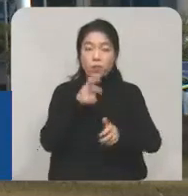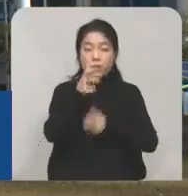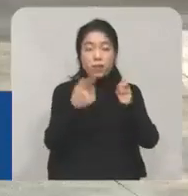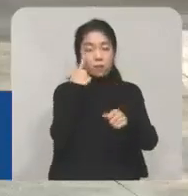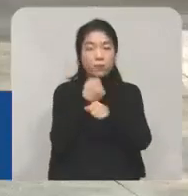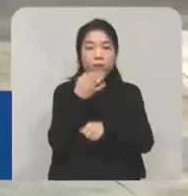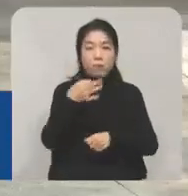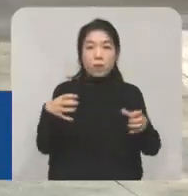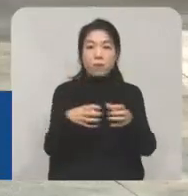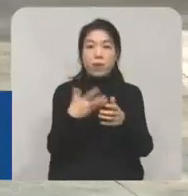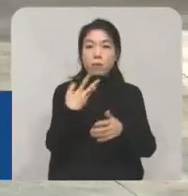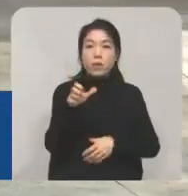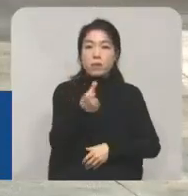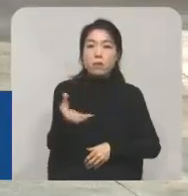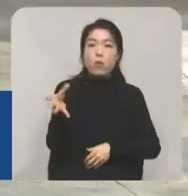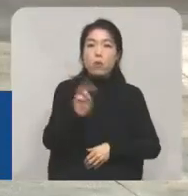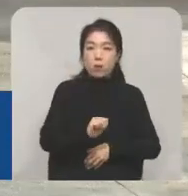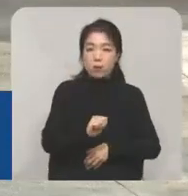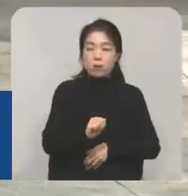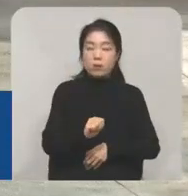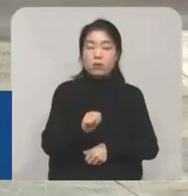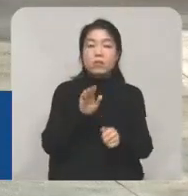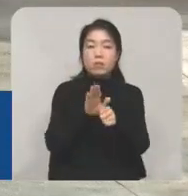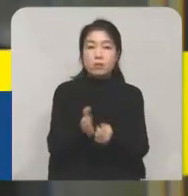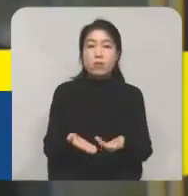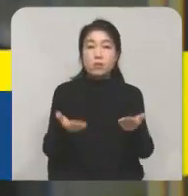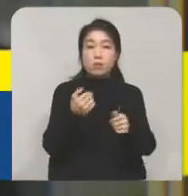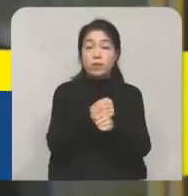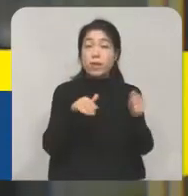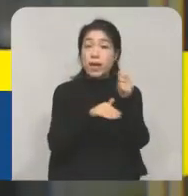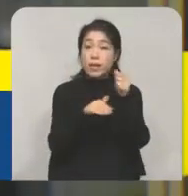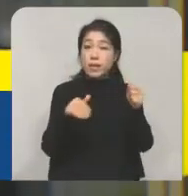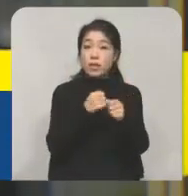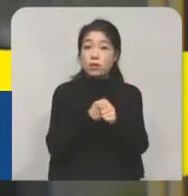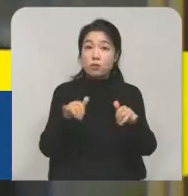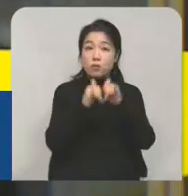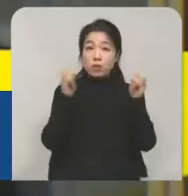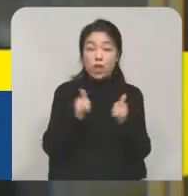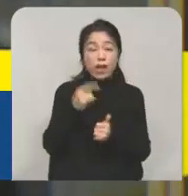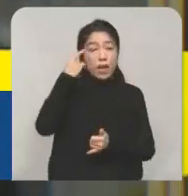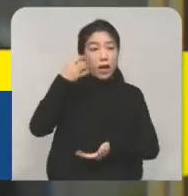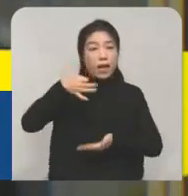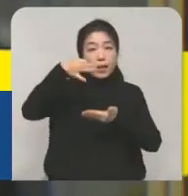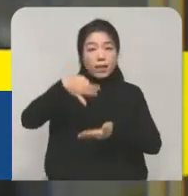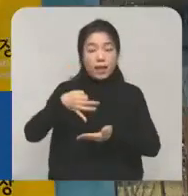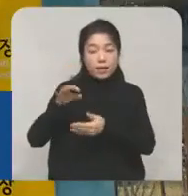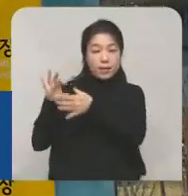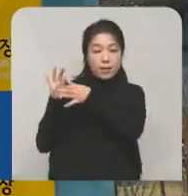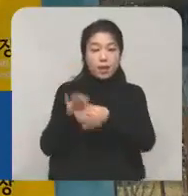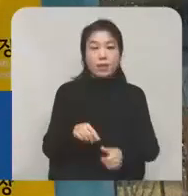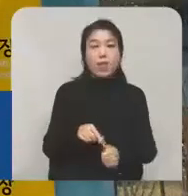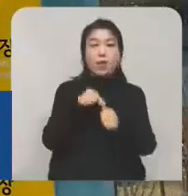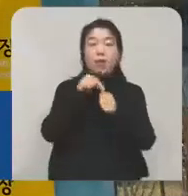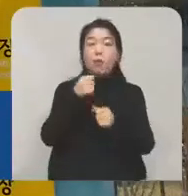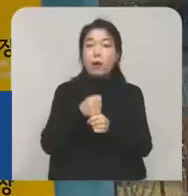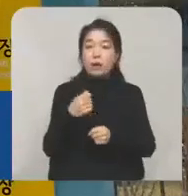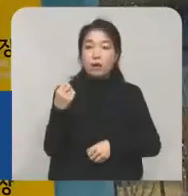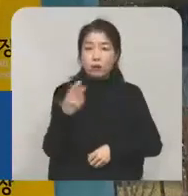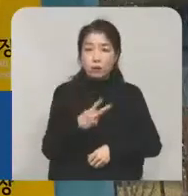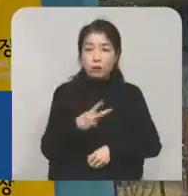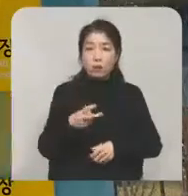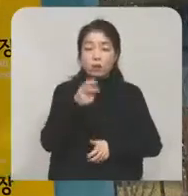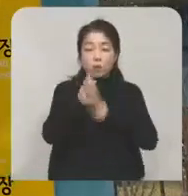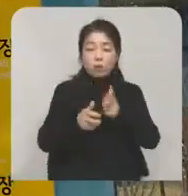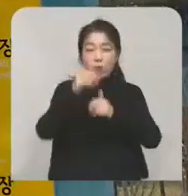비 85억원 이 지원됩니다 선정기준은 기업의 사회적 가치와 지속적 고용 창출 사업